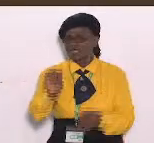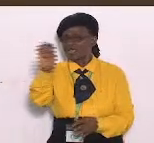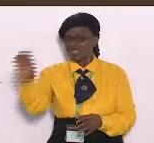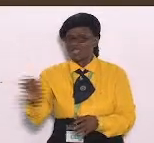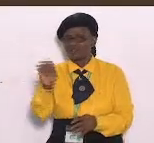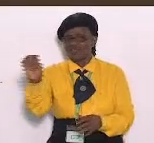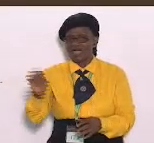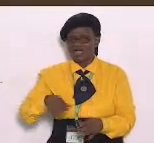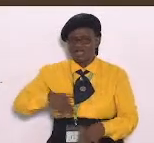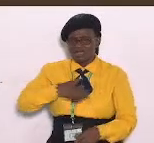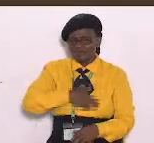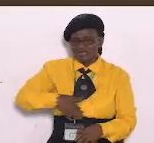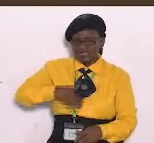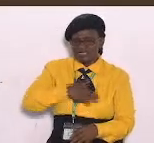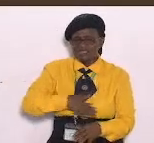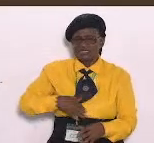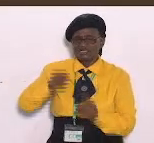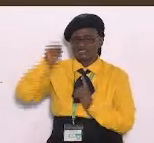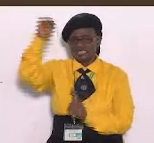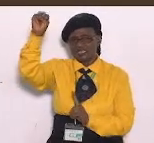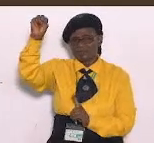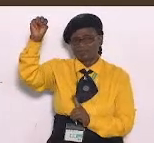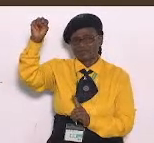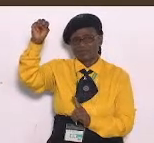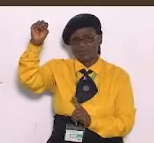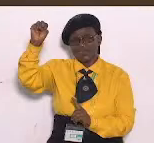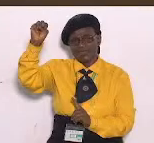fait ce qui le